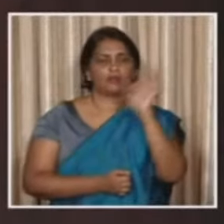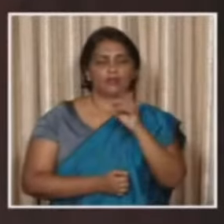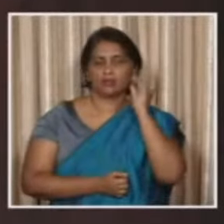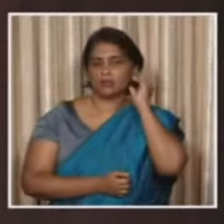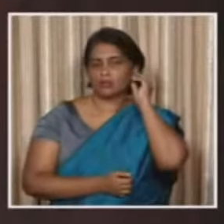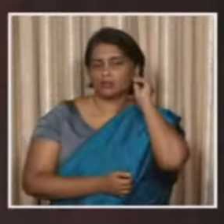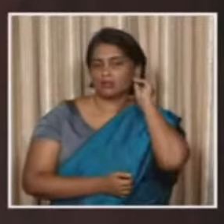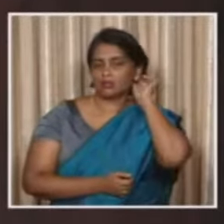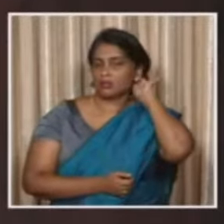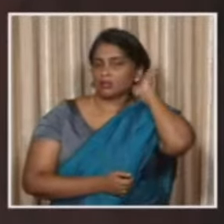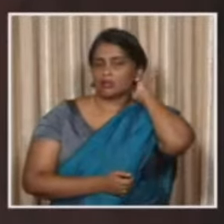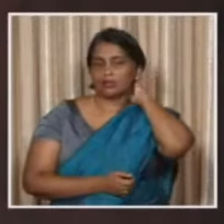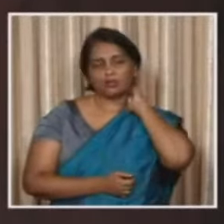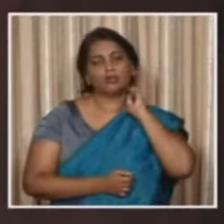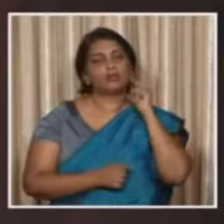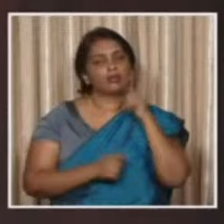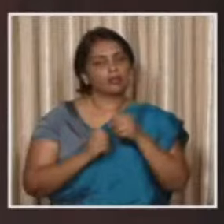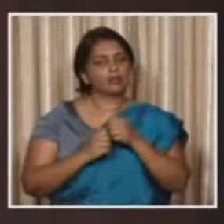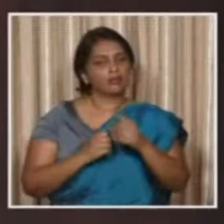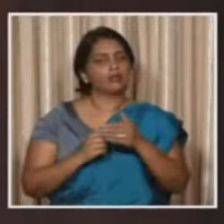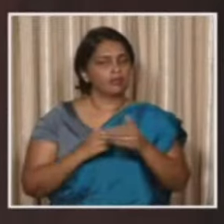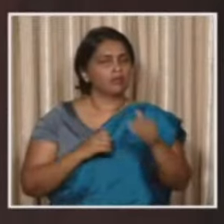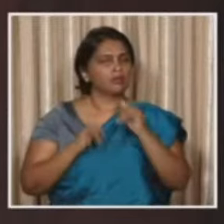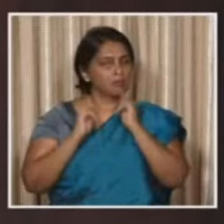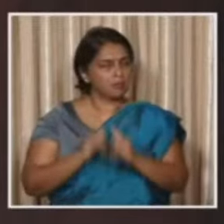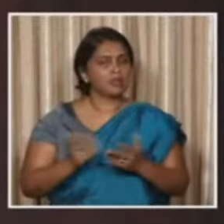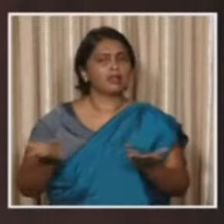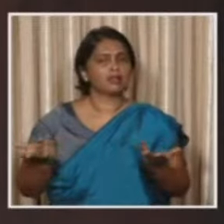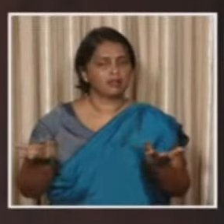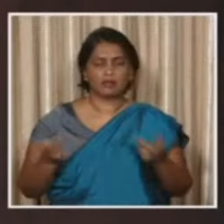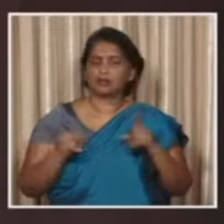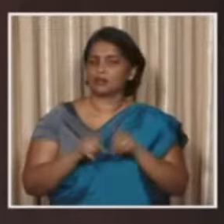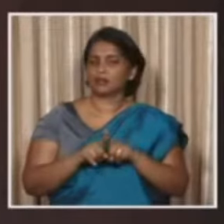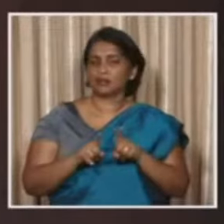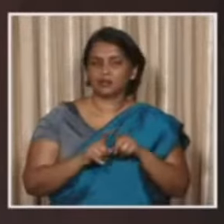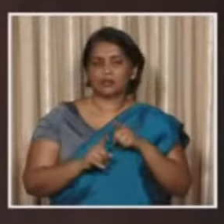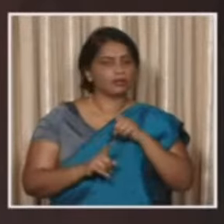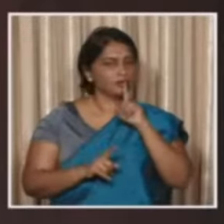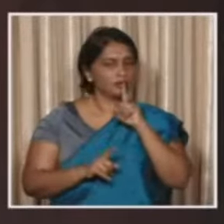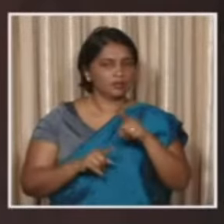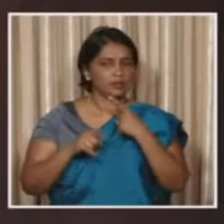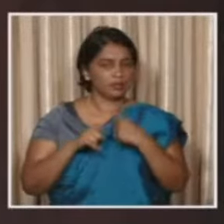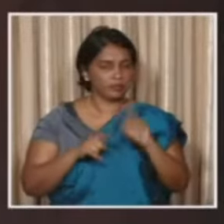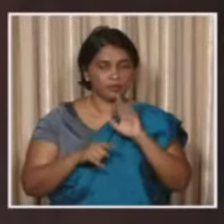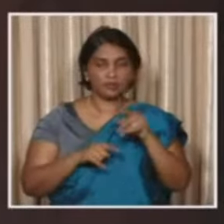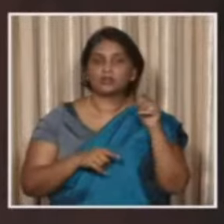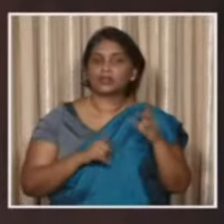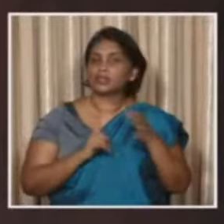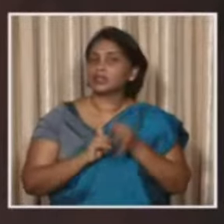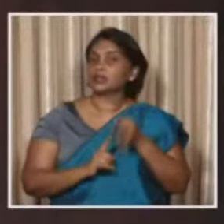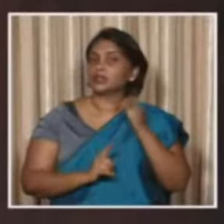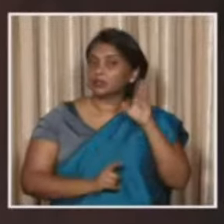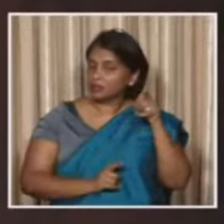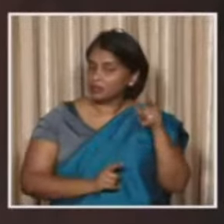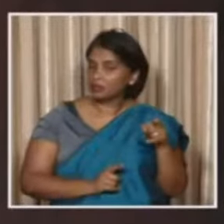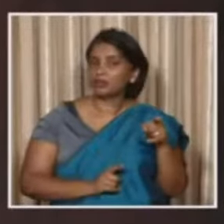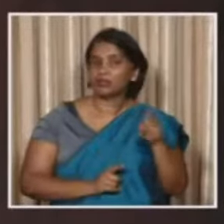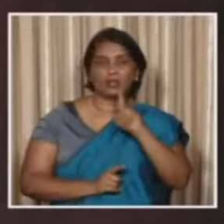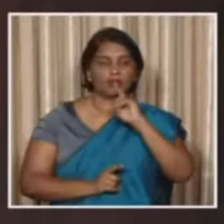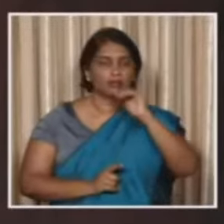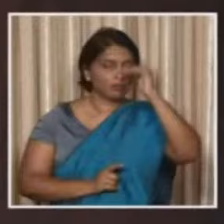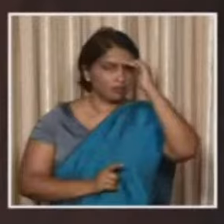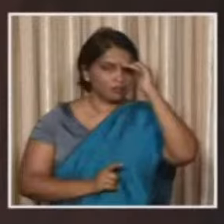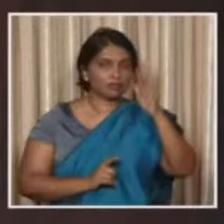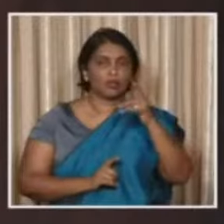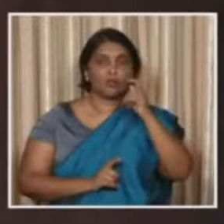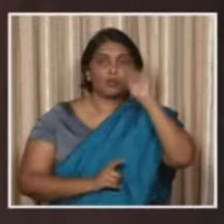දෙකක් කාලයක් තියෙනවා. මේකෙන් එතුමාට හොඳ නැහැ මේ වැඩේ. ඒ නිසා මම කියන්න කැමති ඒ විතරක් නෙමෙයි. ජනාධිපතිතුමා විසින් කතානායකතුමාගේ